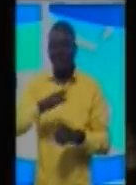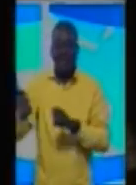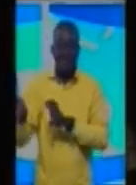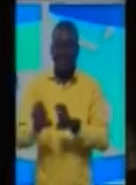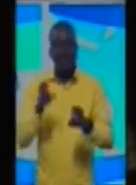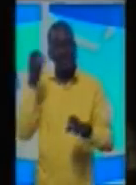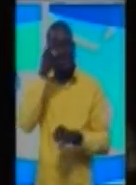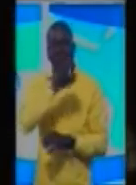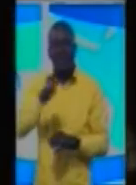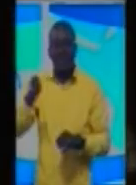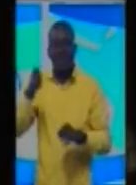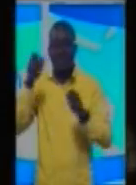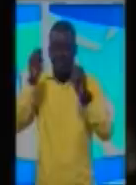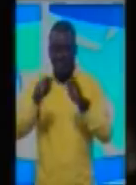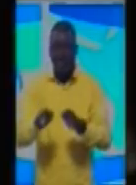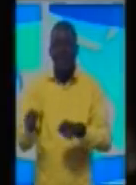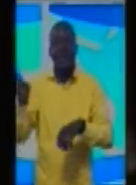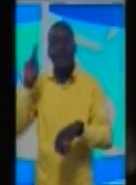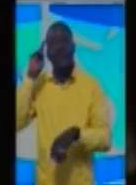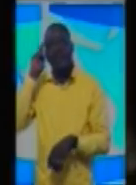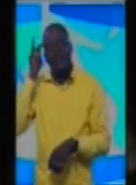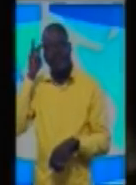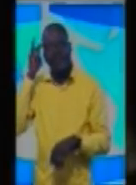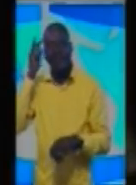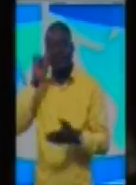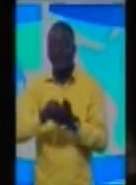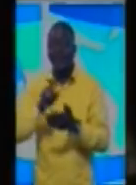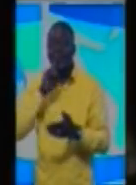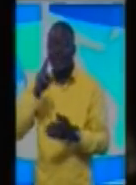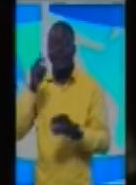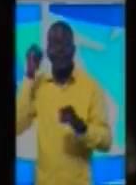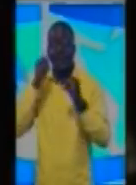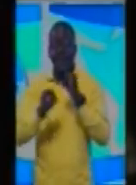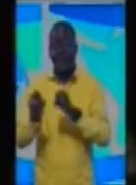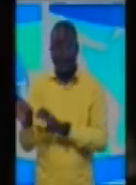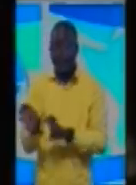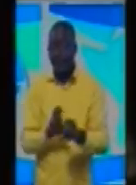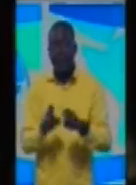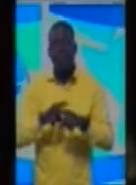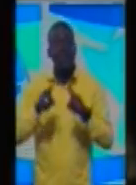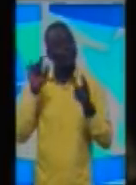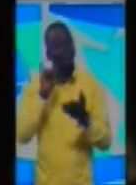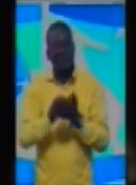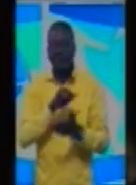eux. J'aurais pu et je pense que cela aurait été probablement légal si je l'avais fait, mais ce n'est pas le cas.